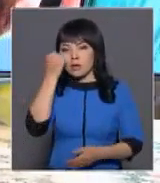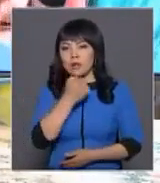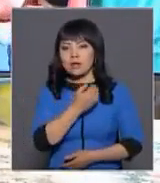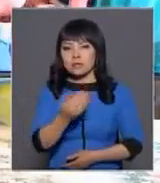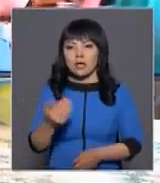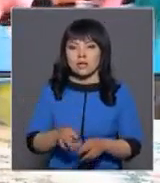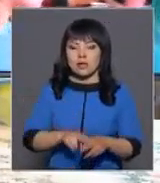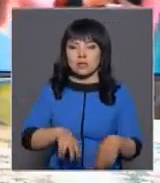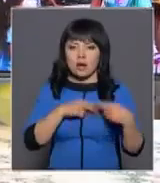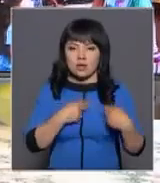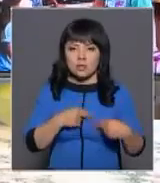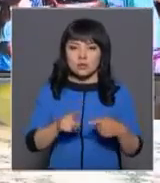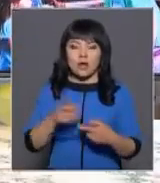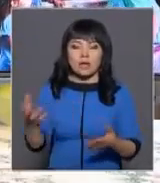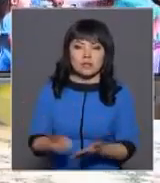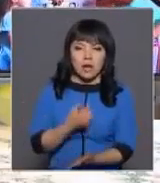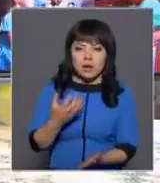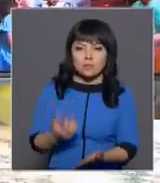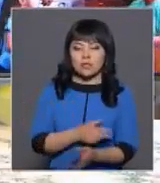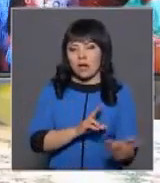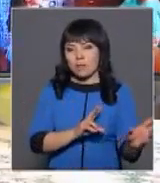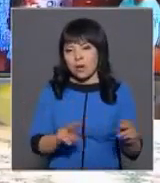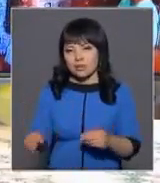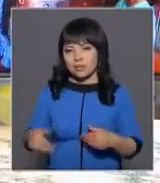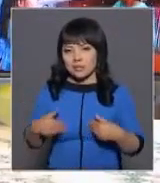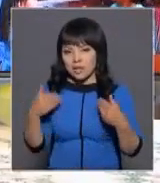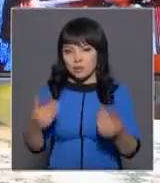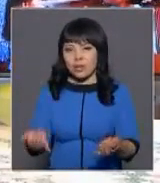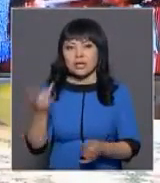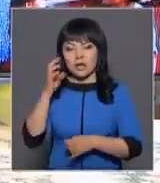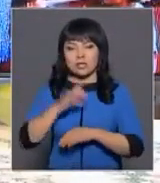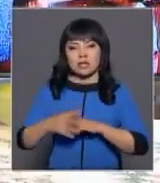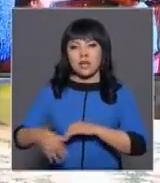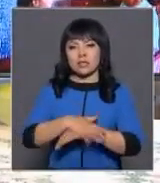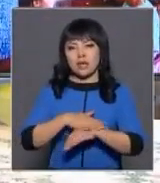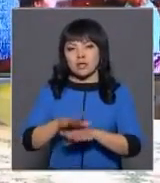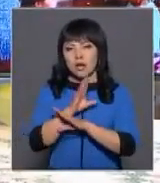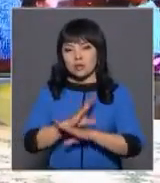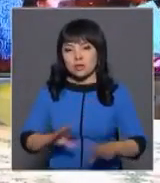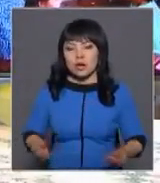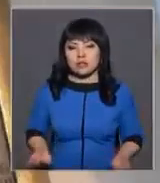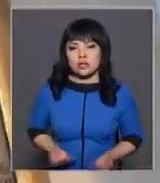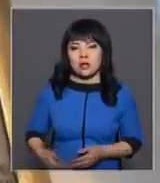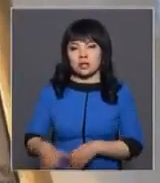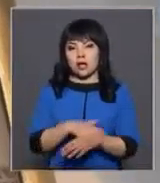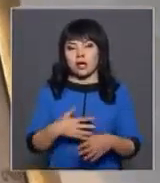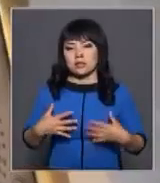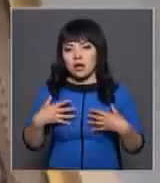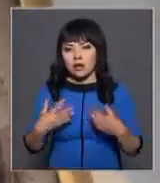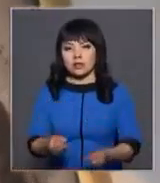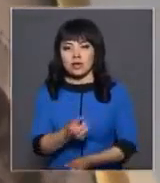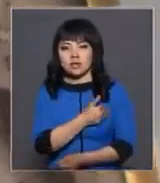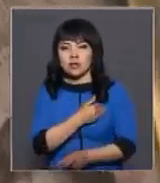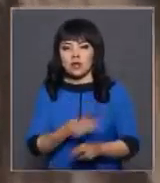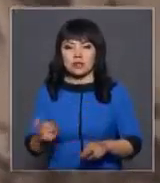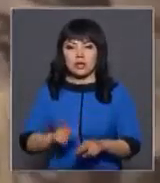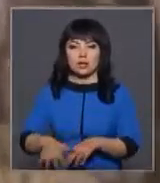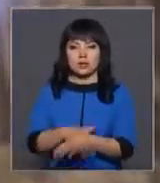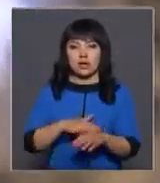қызметкерлеріне еңбектеріңізге жеміс, бақыт тілеймін. Еліміз аман, жұртымыз тыныш болса екен. Раиса Александрқызы